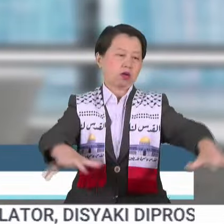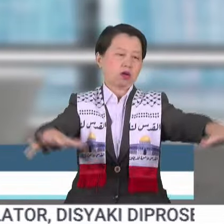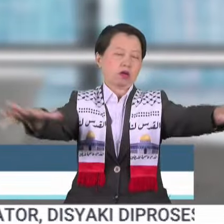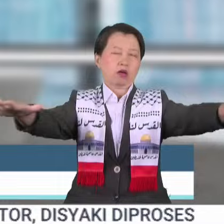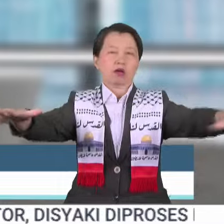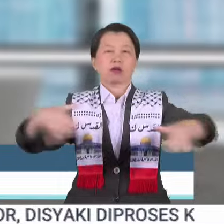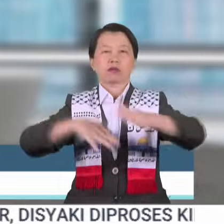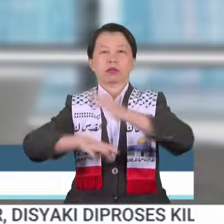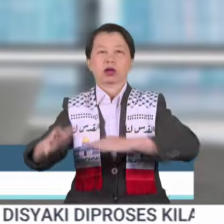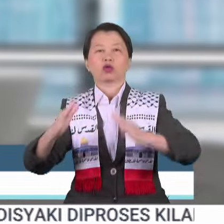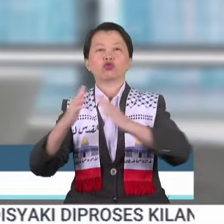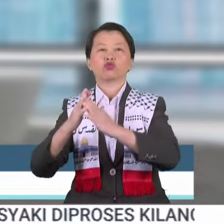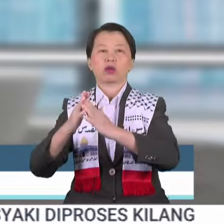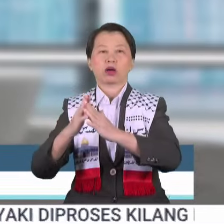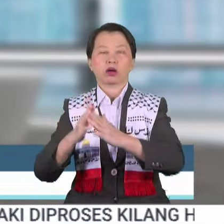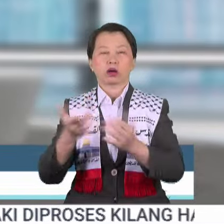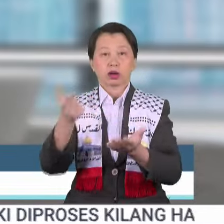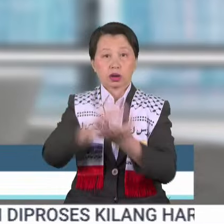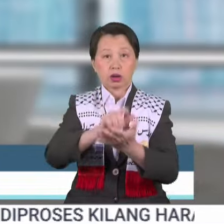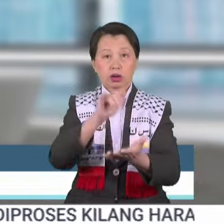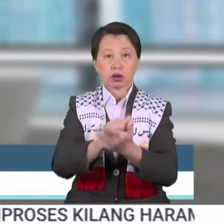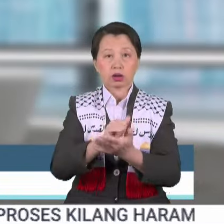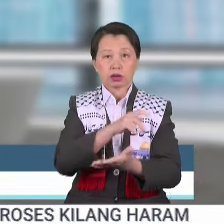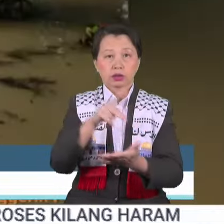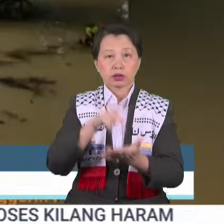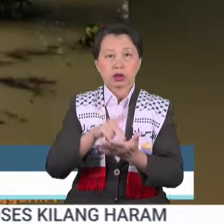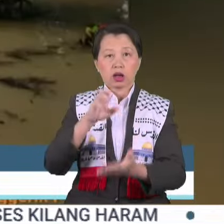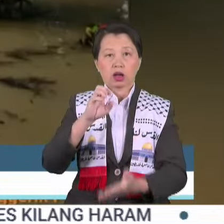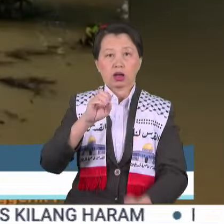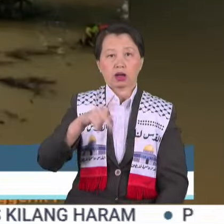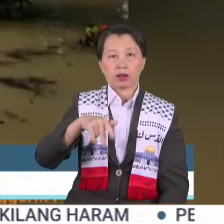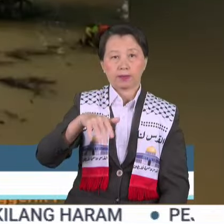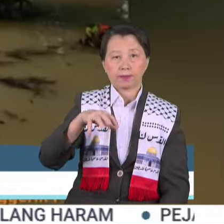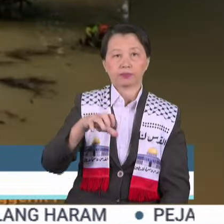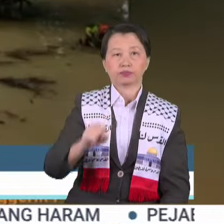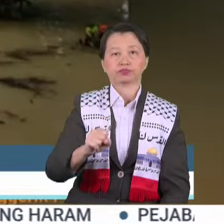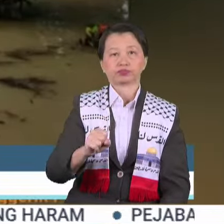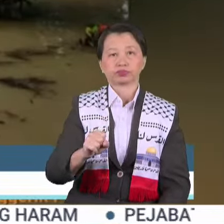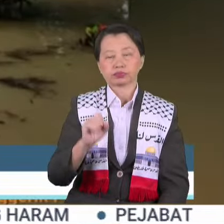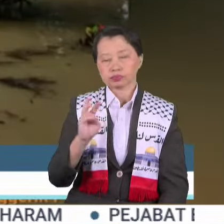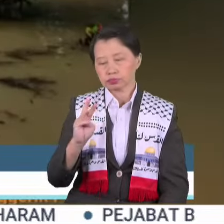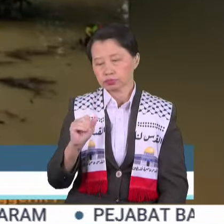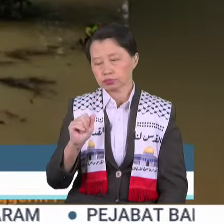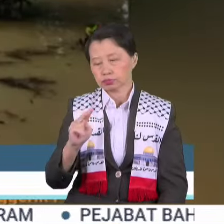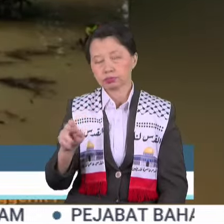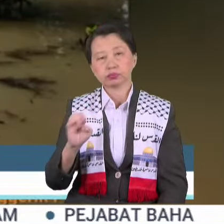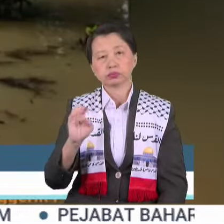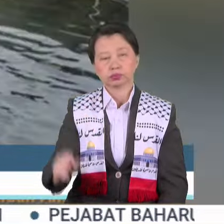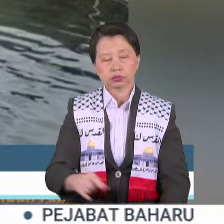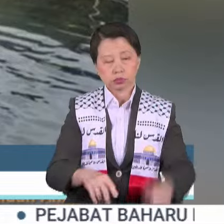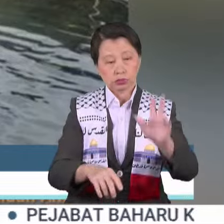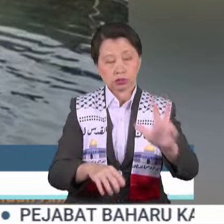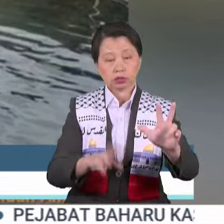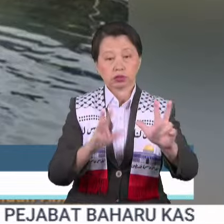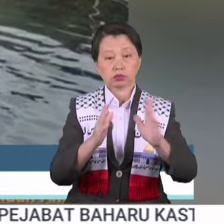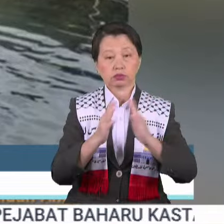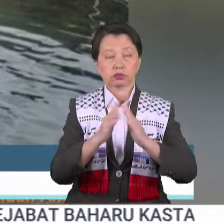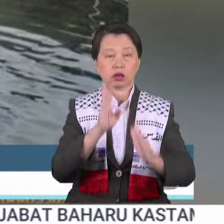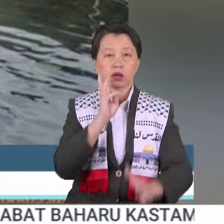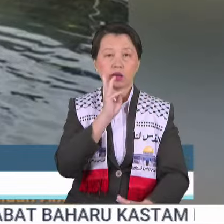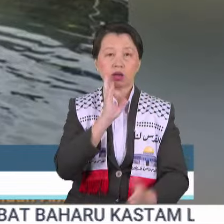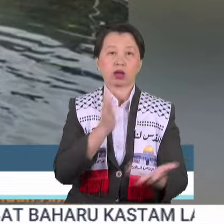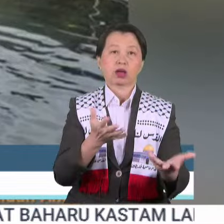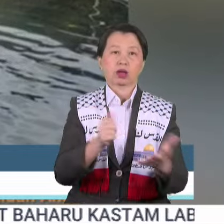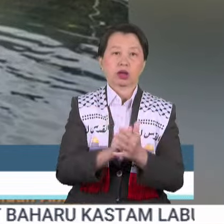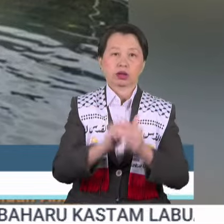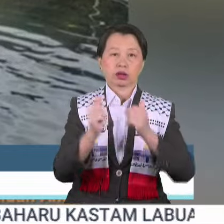memasuki beberapa rumah. Menurut laporan Pusat Kawalan Operasi Angkatan Pertahanan Awam Daerah Manjung, setakat ini 3 rumah terjejas.